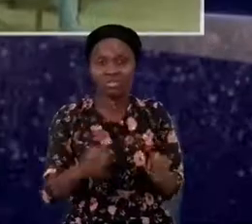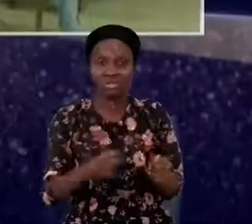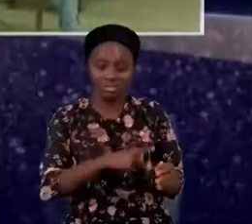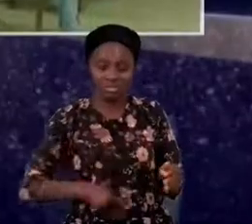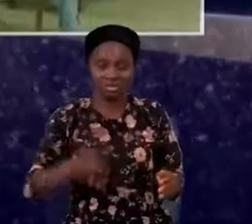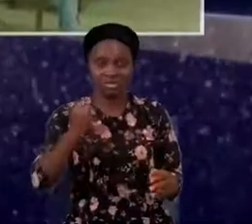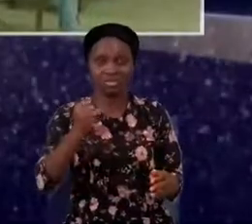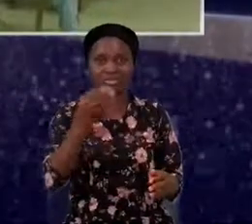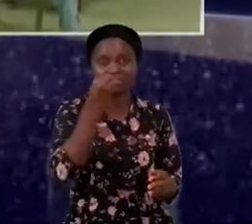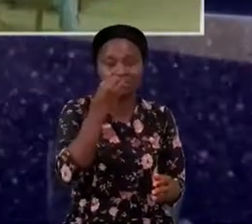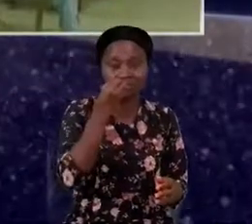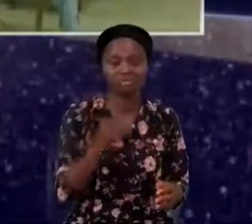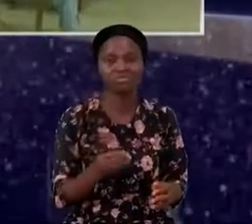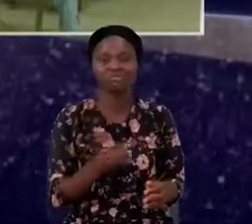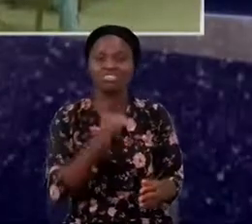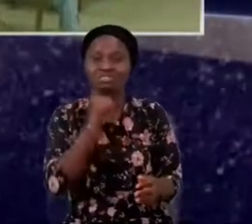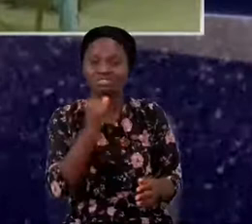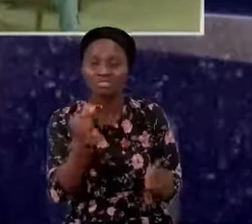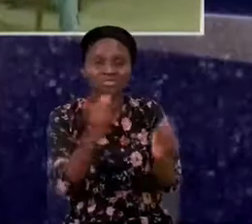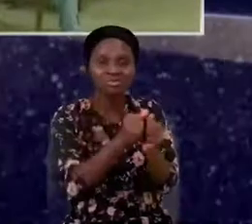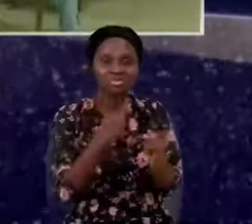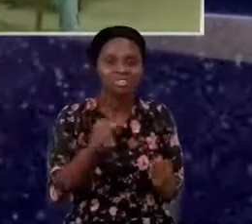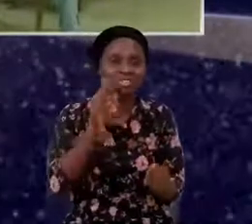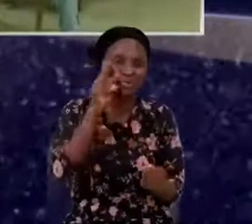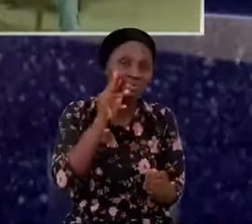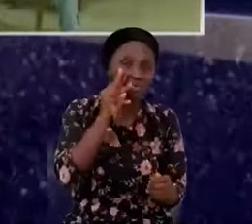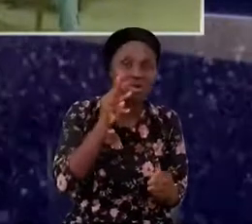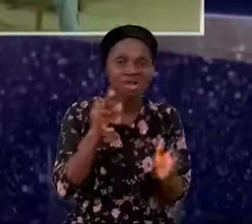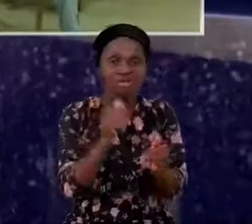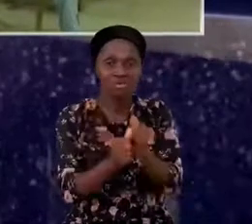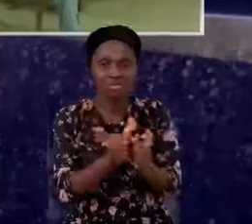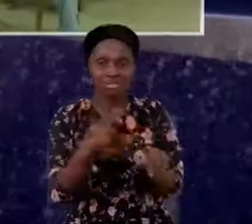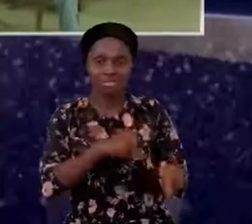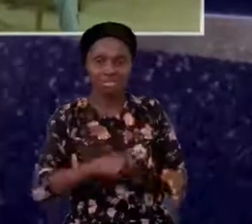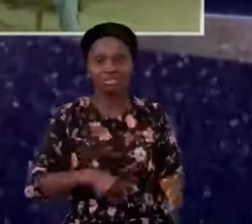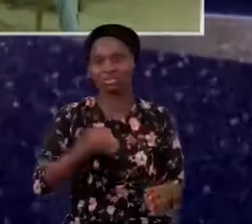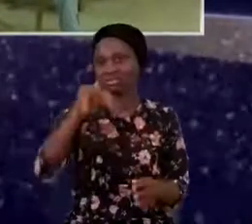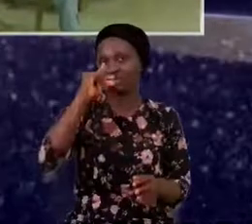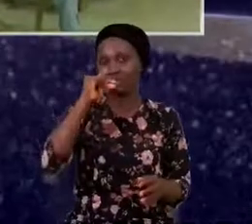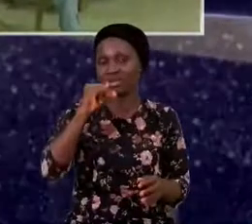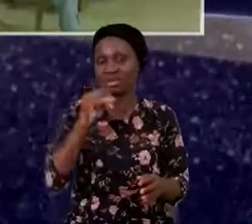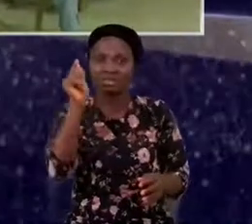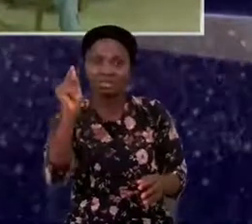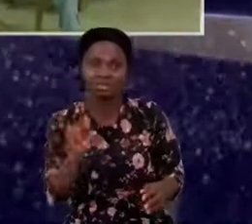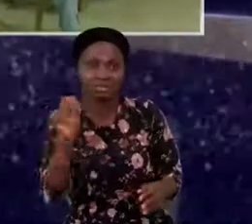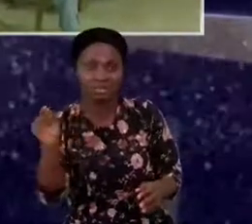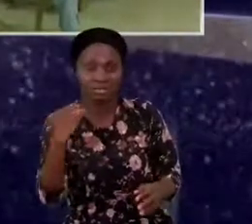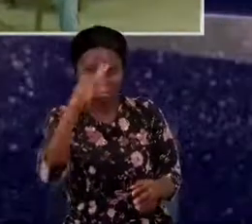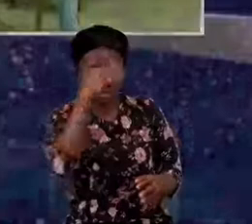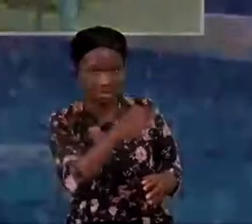Et il pria le chef des eunuques de ne pas l'obliger à se souiller.